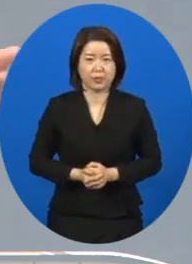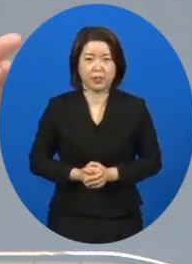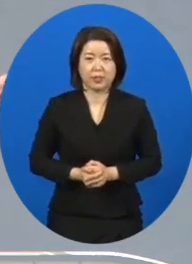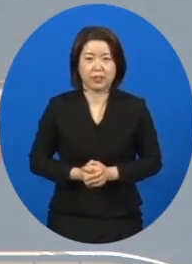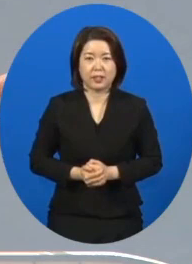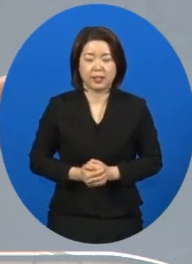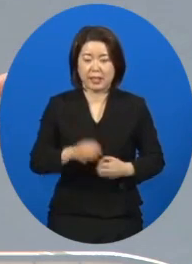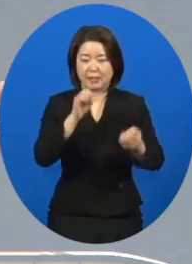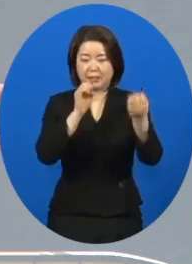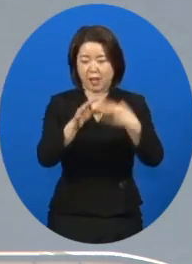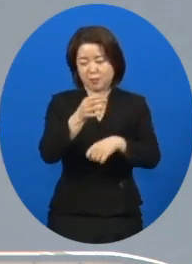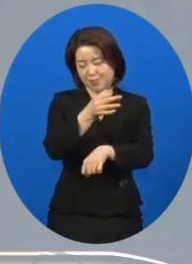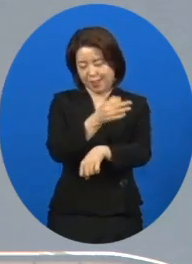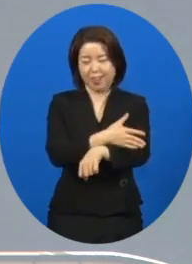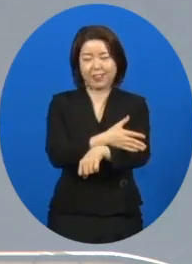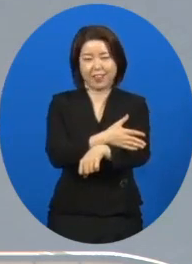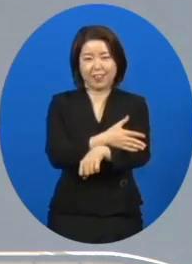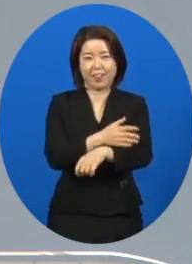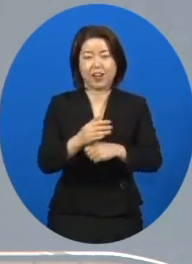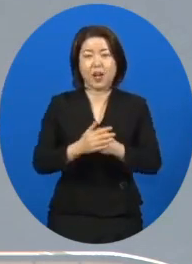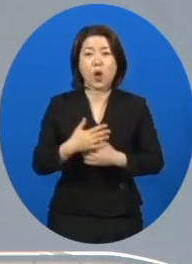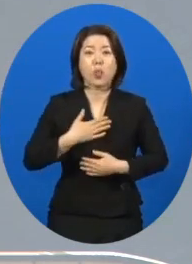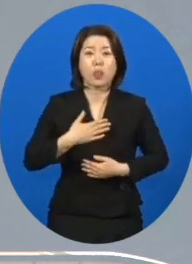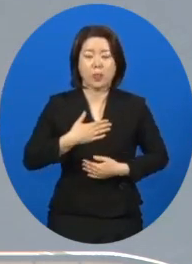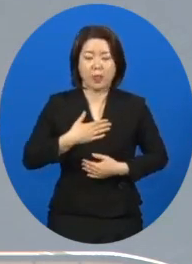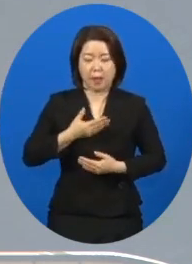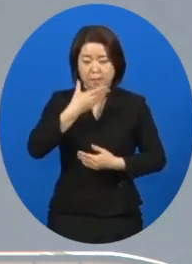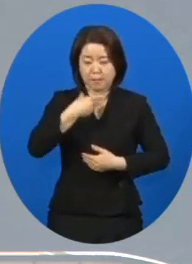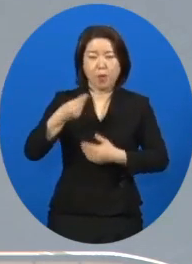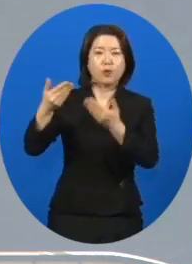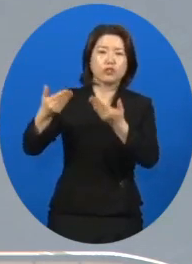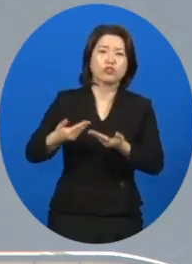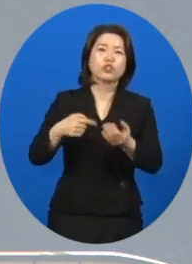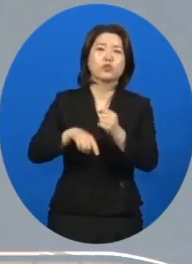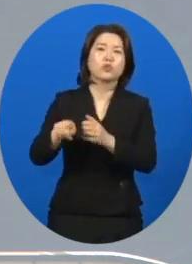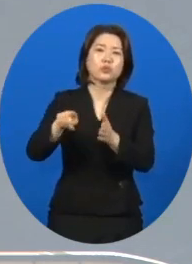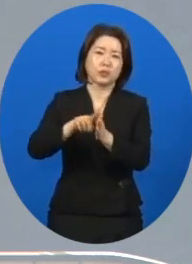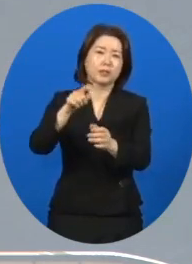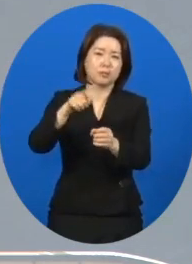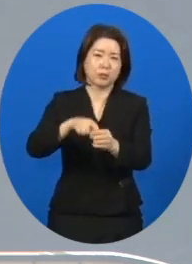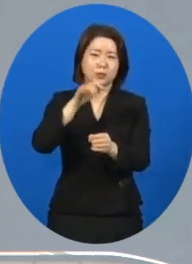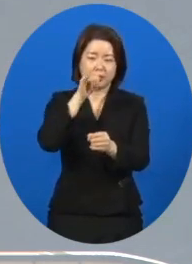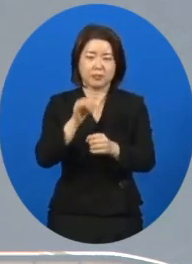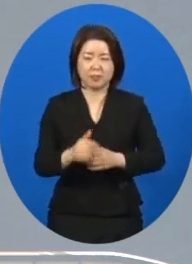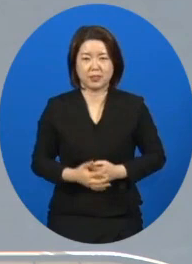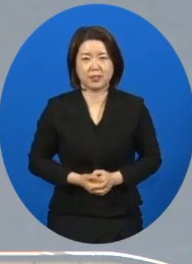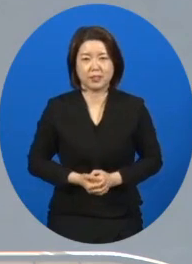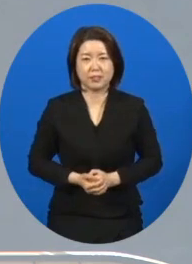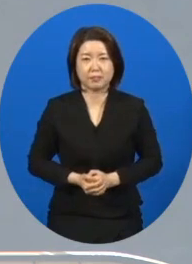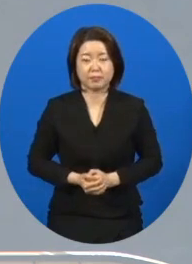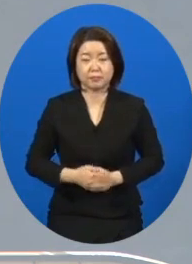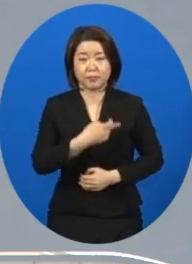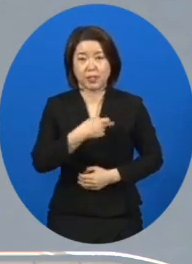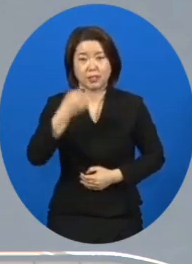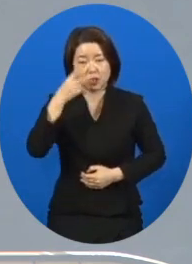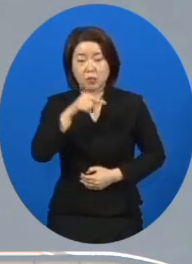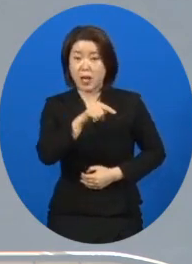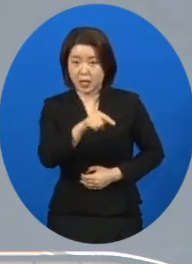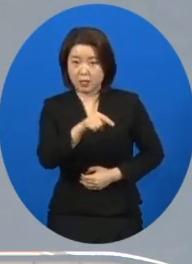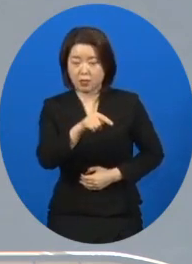아주 답은 간단합니다. 우리에게 복을 주시려고 하심이라는 거예요. 사도 바울은